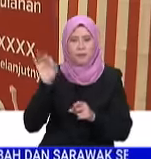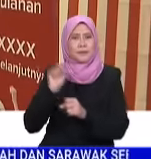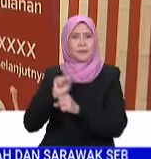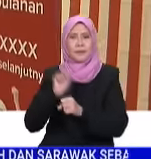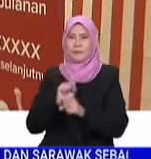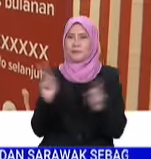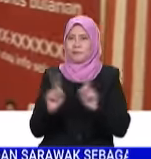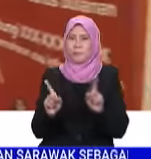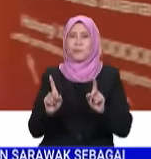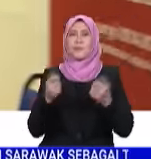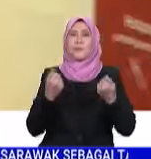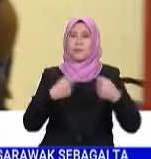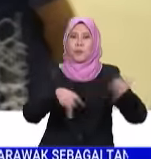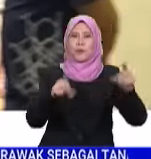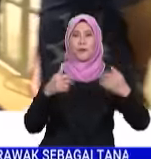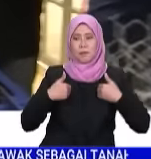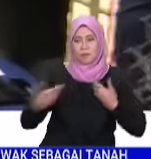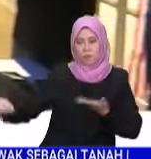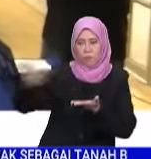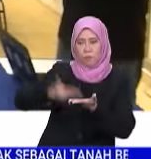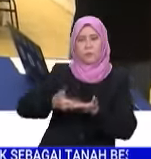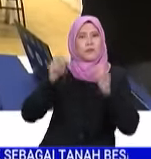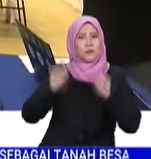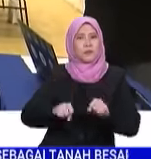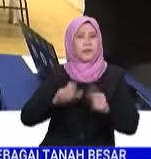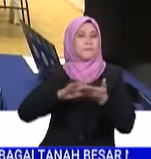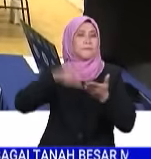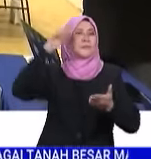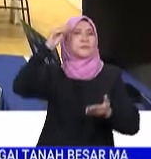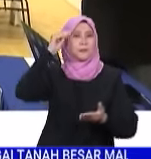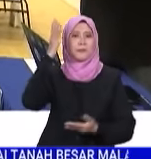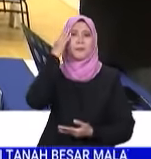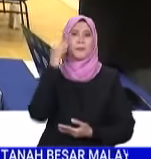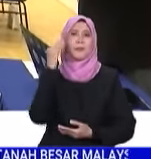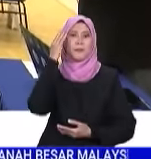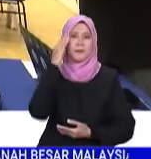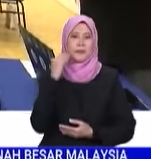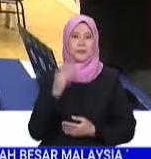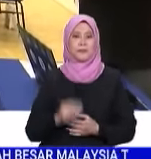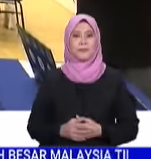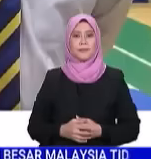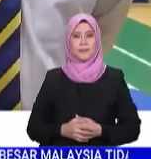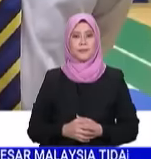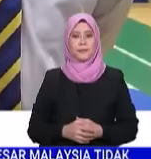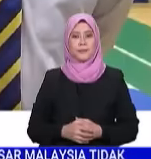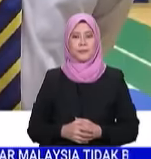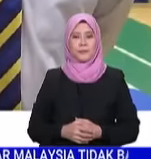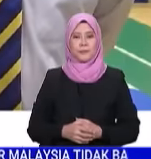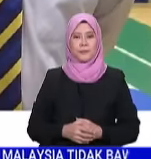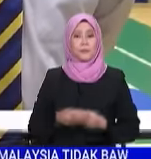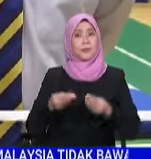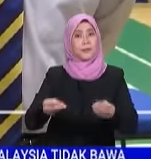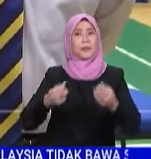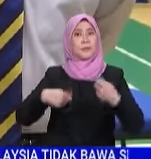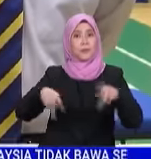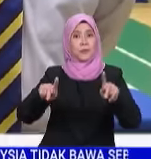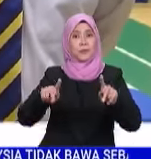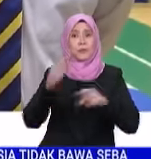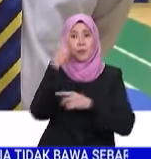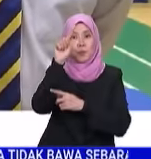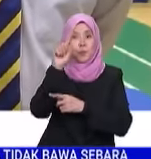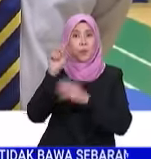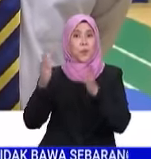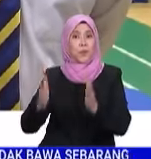sebaliknya menjadikan peluang yang ada untuk menimba pengalaman untuk bagi peluang khususnya p anak